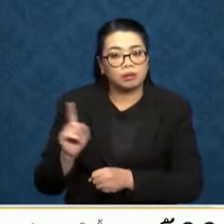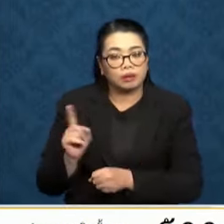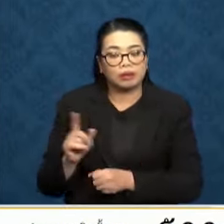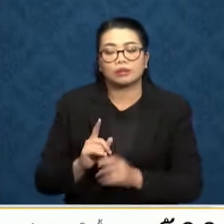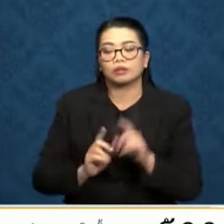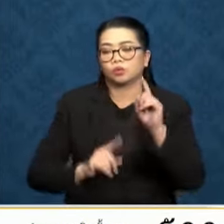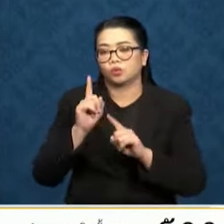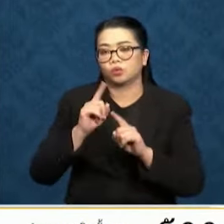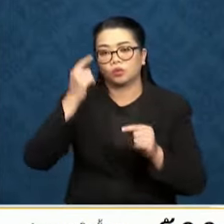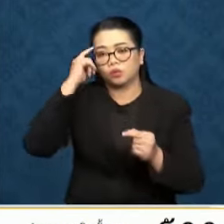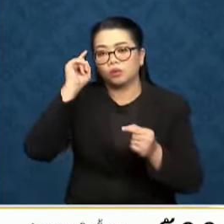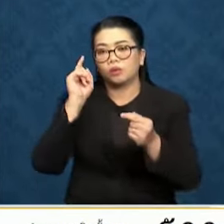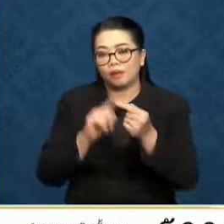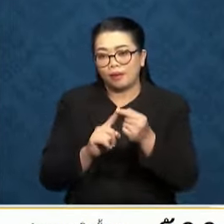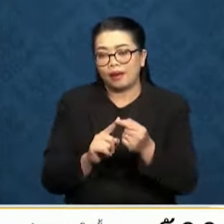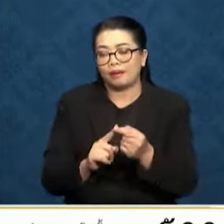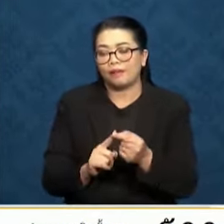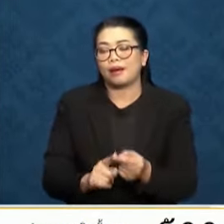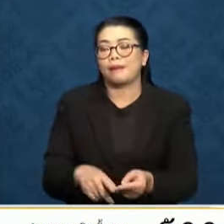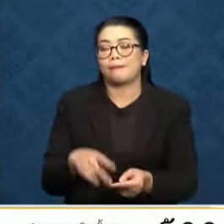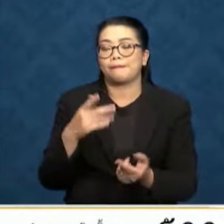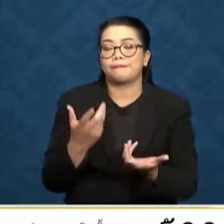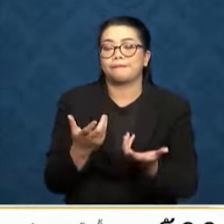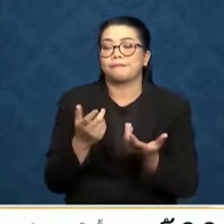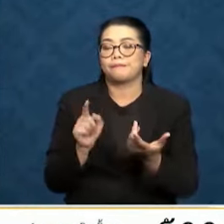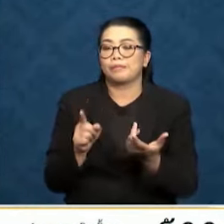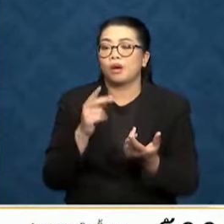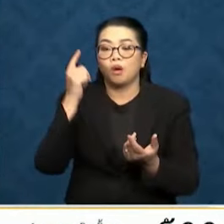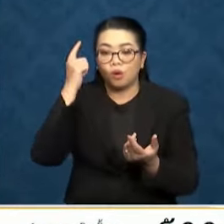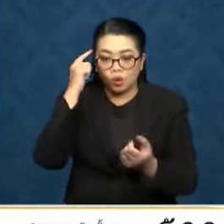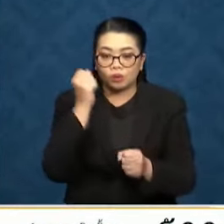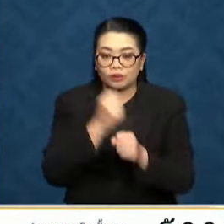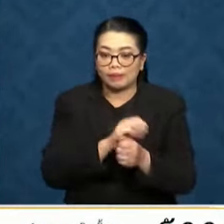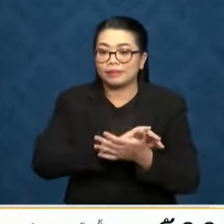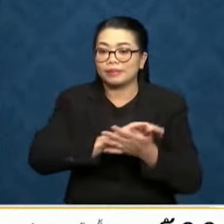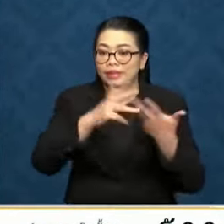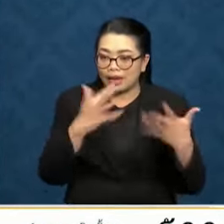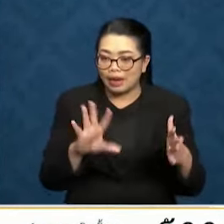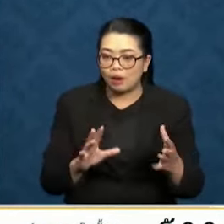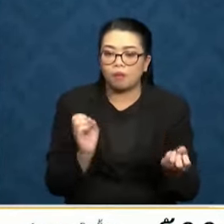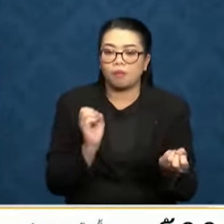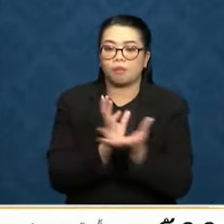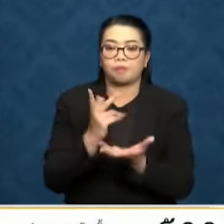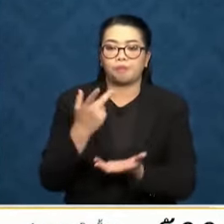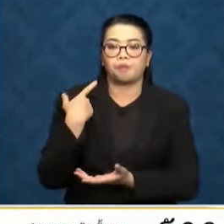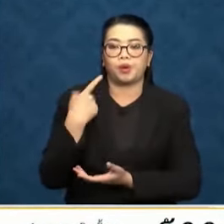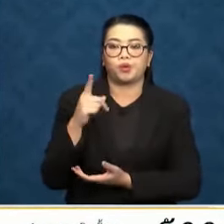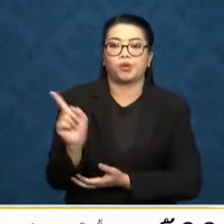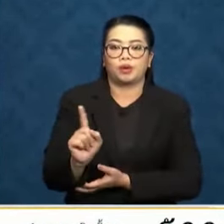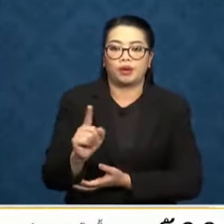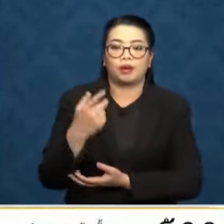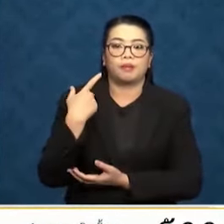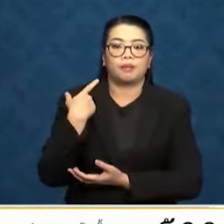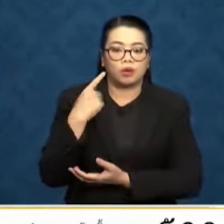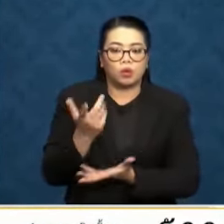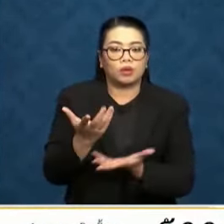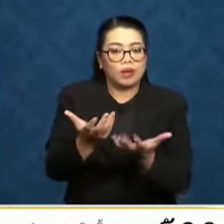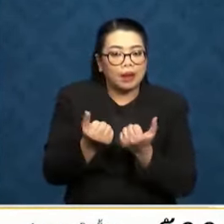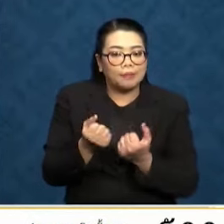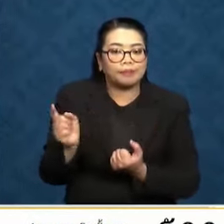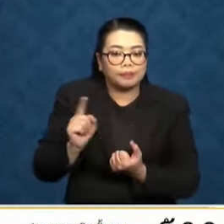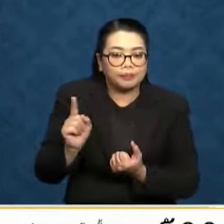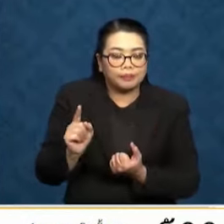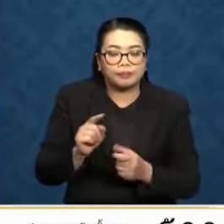ชี้วัดที่เป็นผลผลิตนะคะก็คือรู้ว่าทำอะไรเสร็จ 1 2 3ได้อะไรตัวชี้วัตที่เป็นผลลัพธ์เนี่ยก็คือ